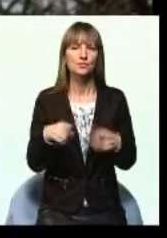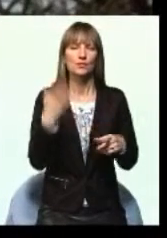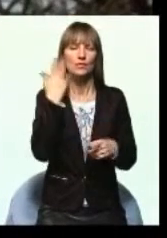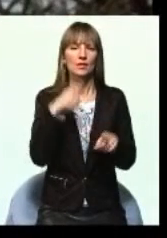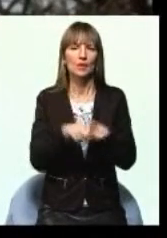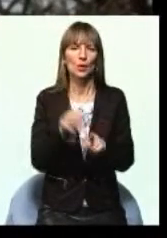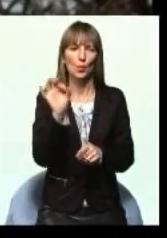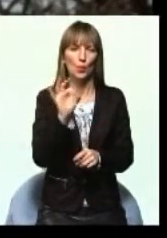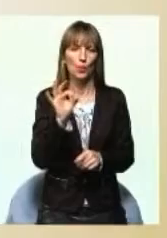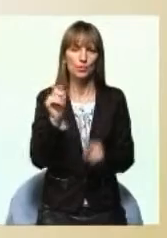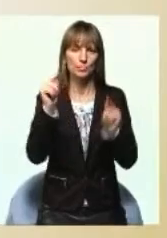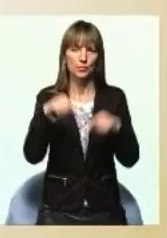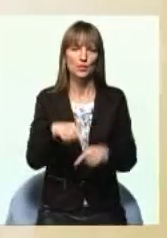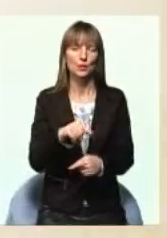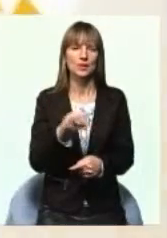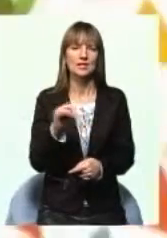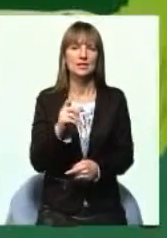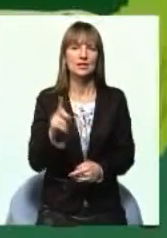кульки впадуть із неба.